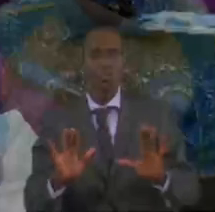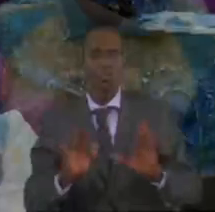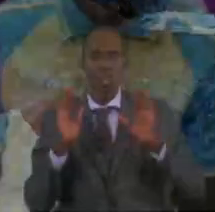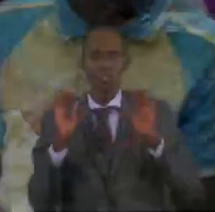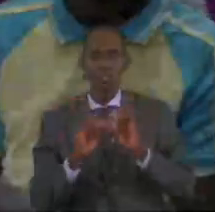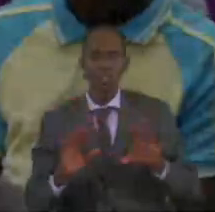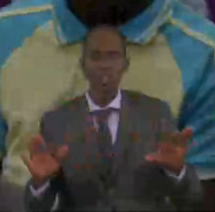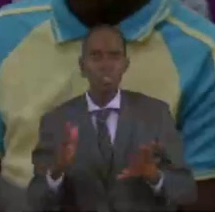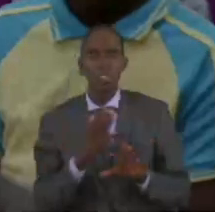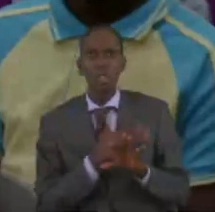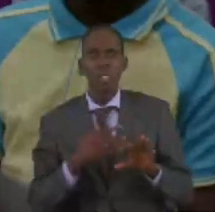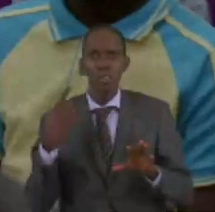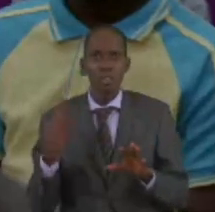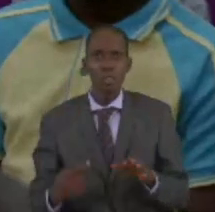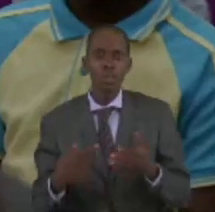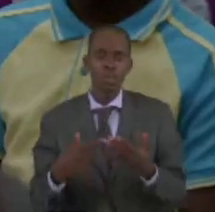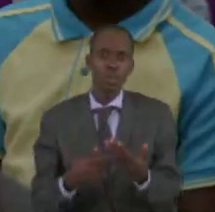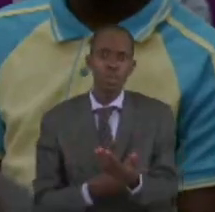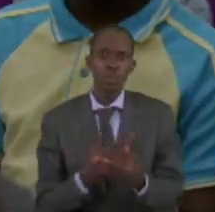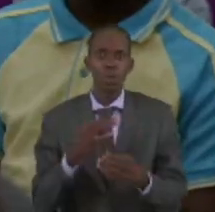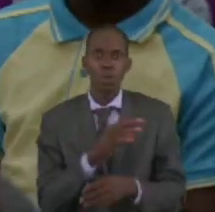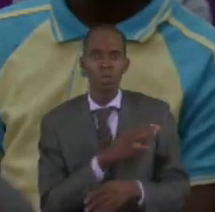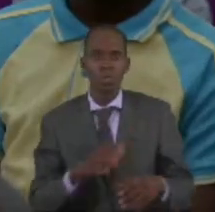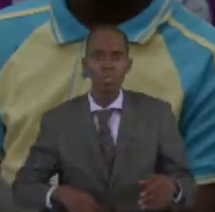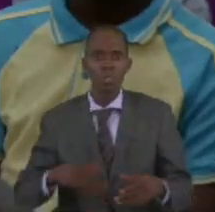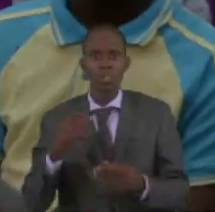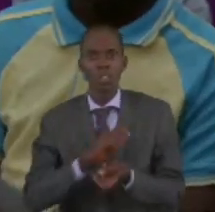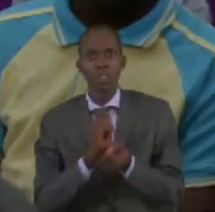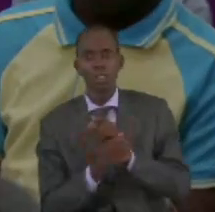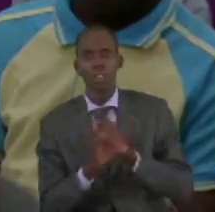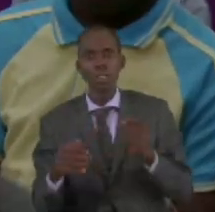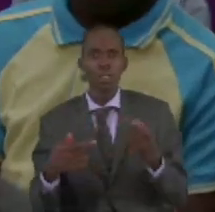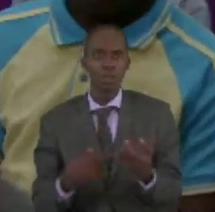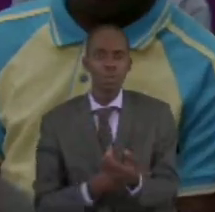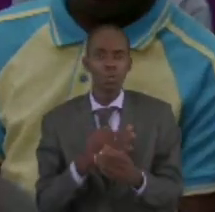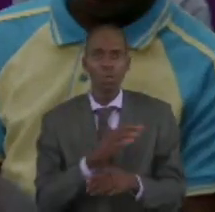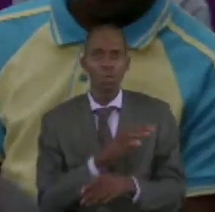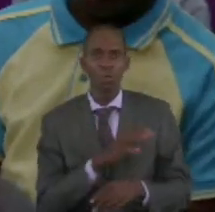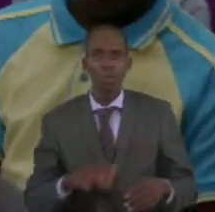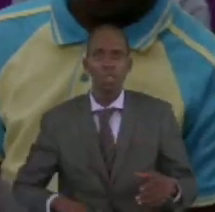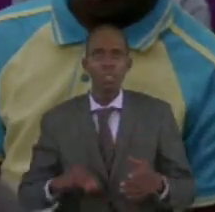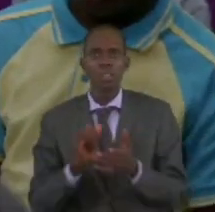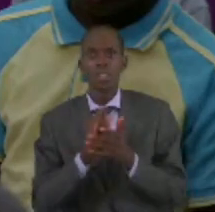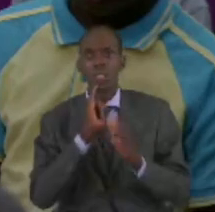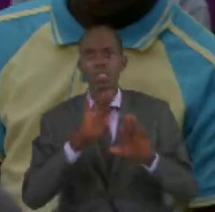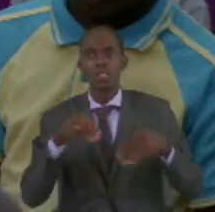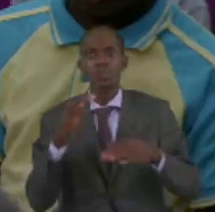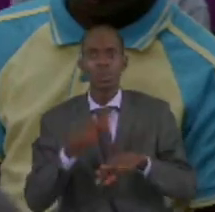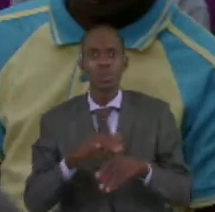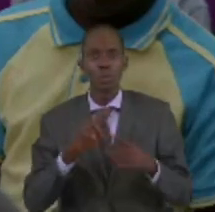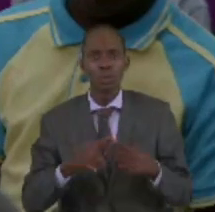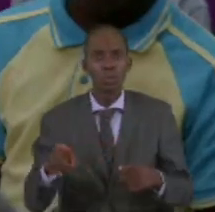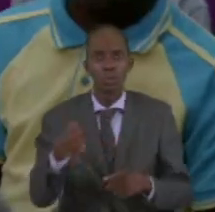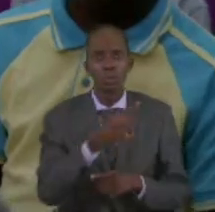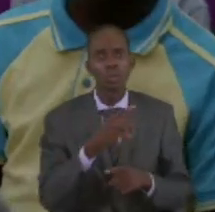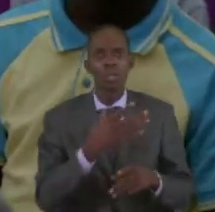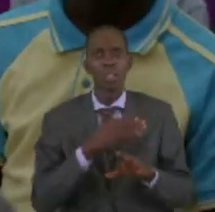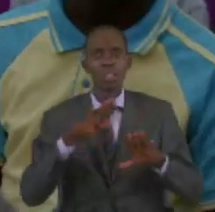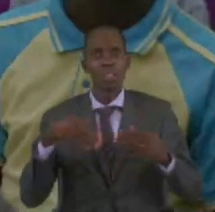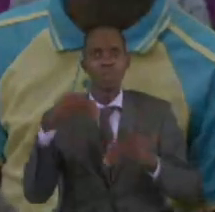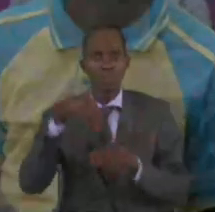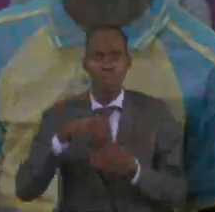Que vous ne craignez personne et que l'évangile de Christ, l'évangile transformateur de Christ qui vous a été